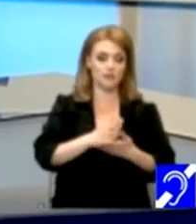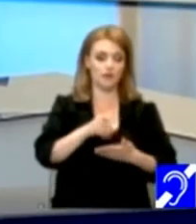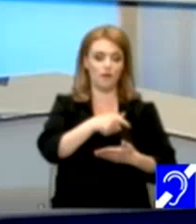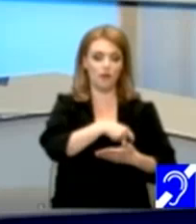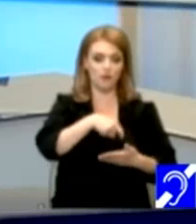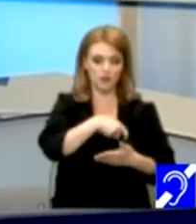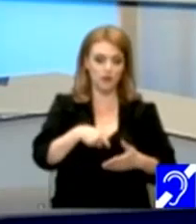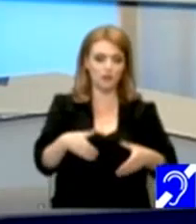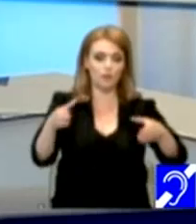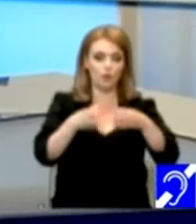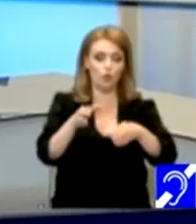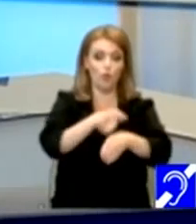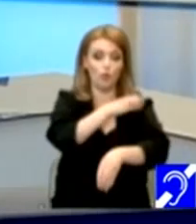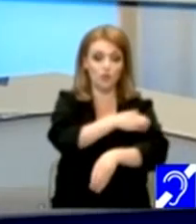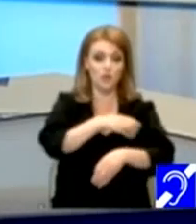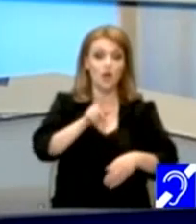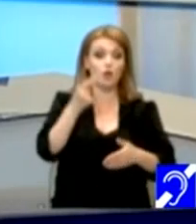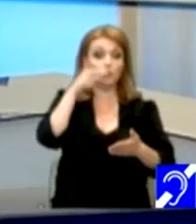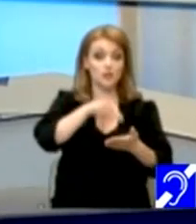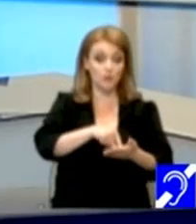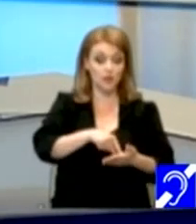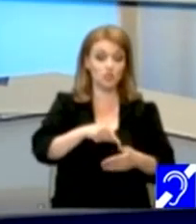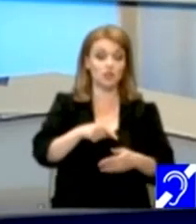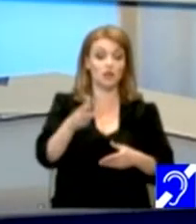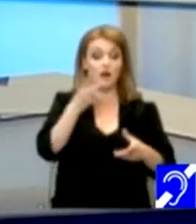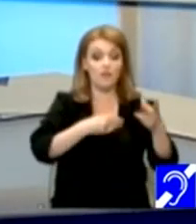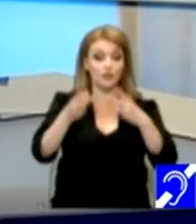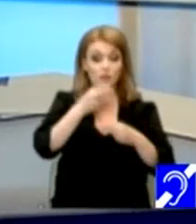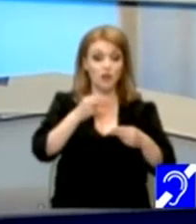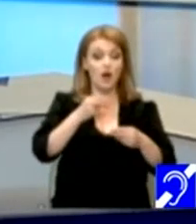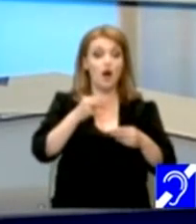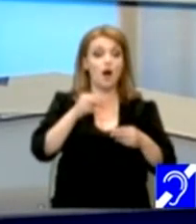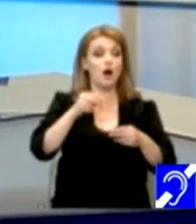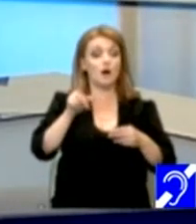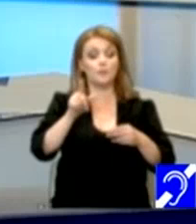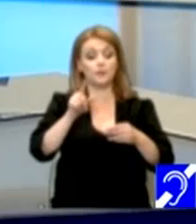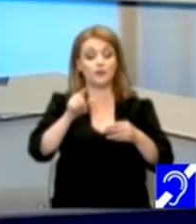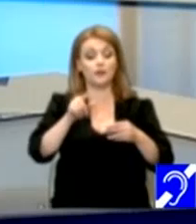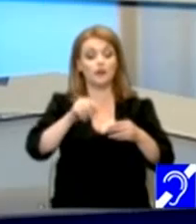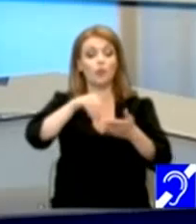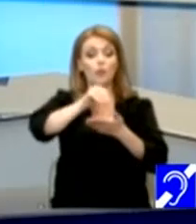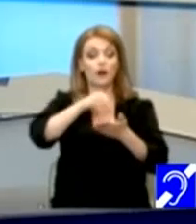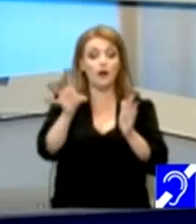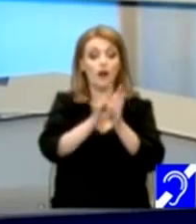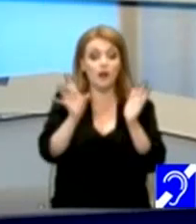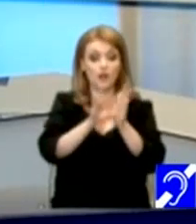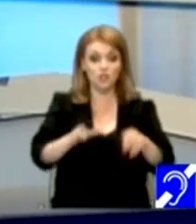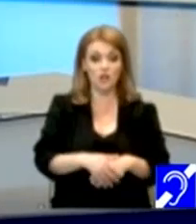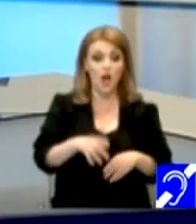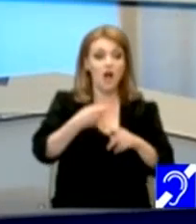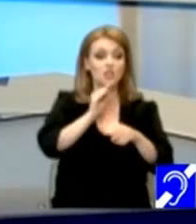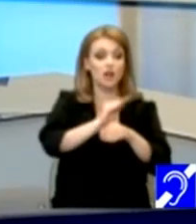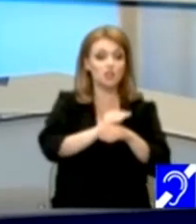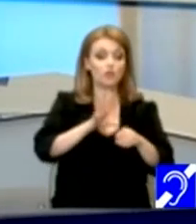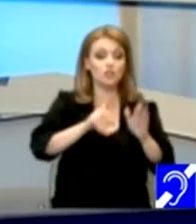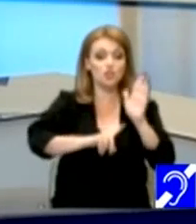și socialiștilor, că ar fi implicat în scheme frauduloase de import a energiei electrice. Acuzațiile se referă la anul 2008,